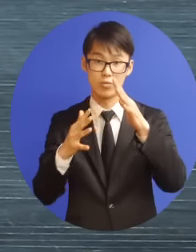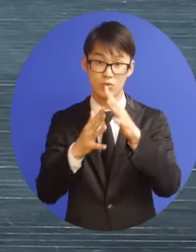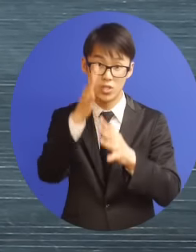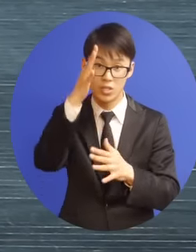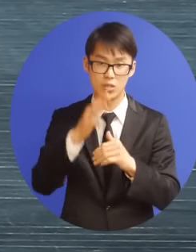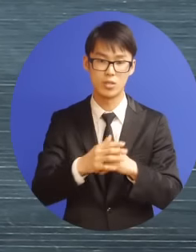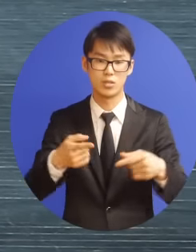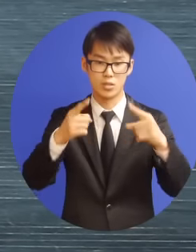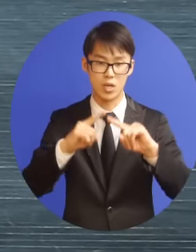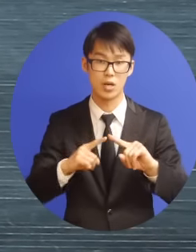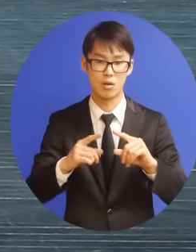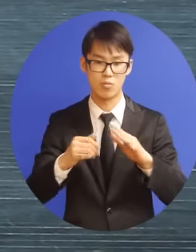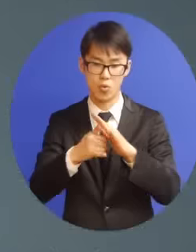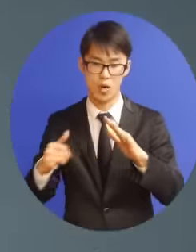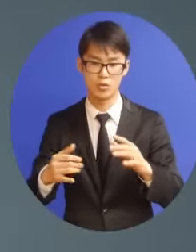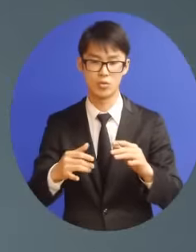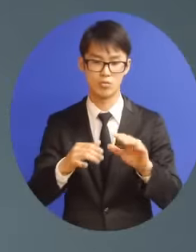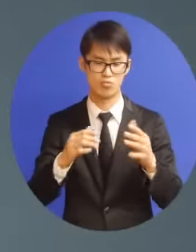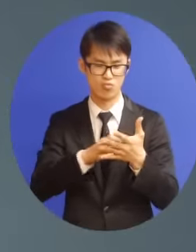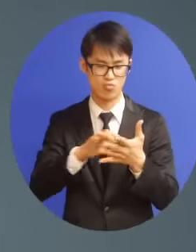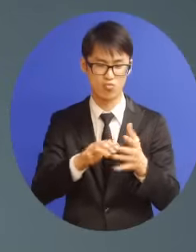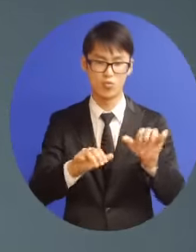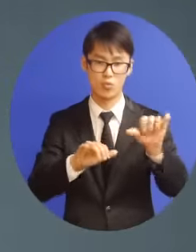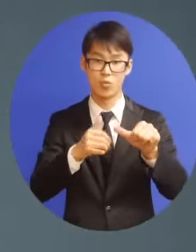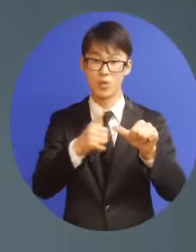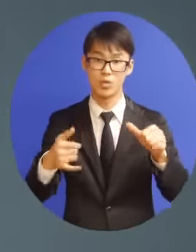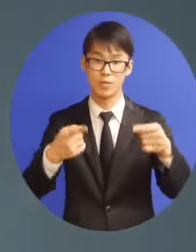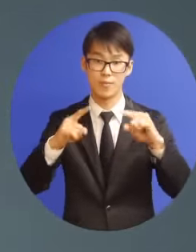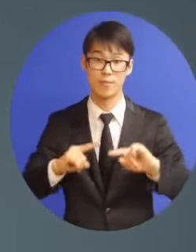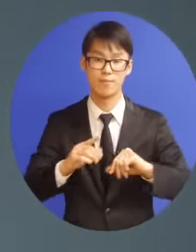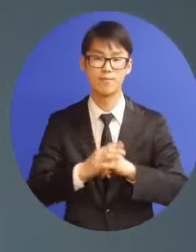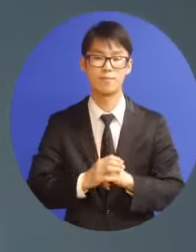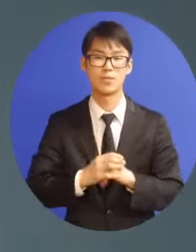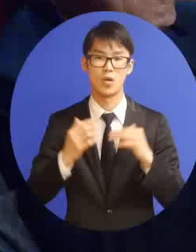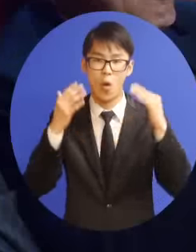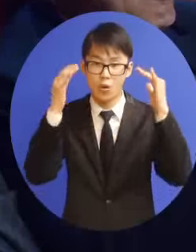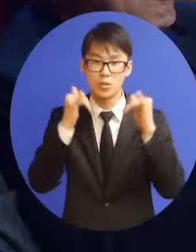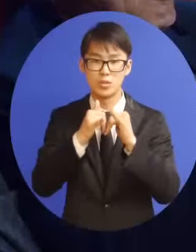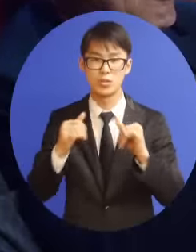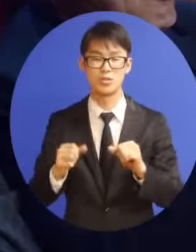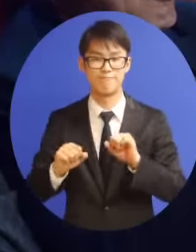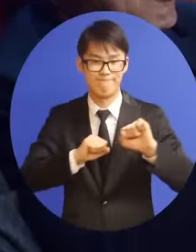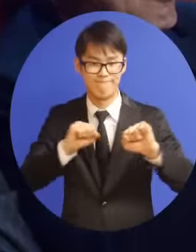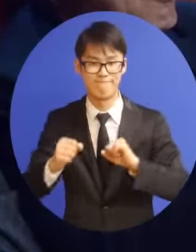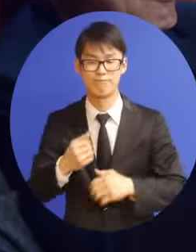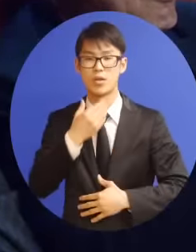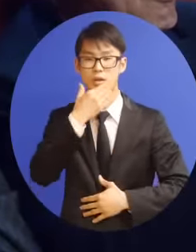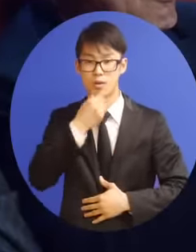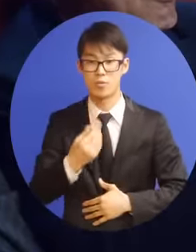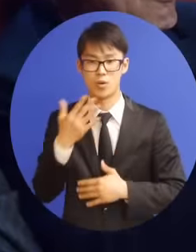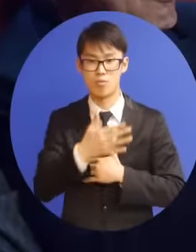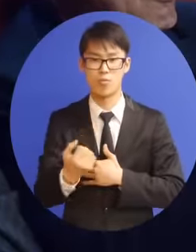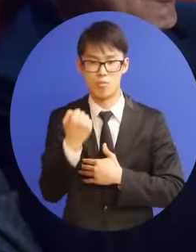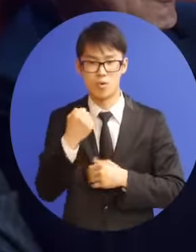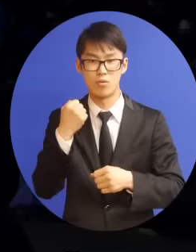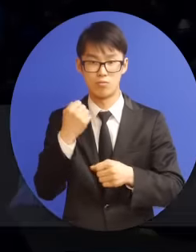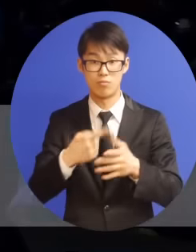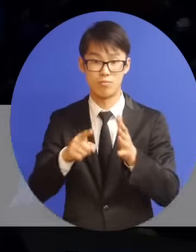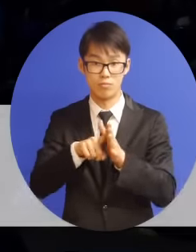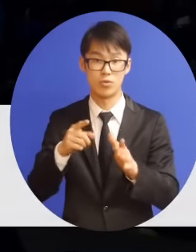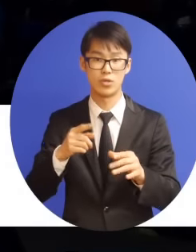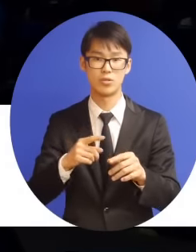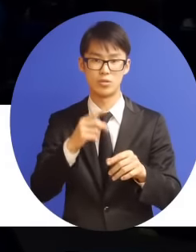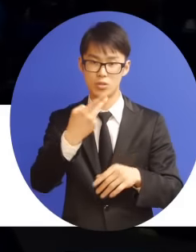공주시는 참가 어르신과 가족 등 500여 명이 참석한 가운데 어르신들의 활기차고 행복한 건강 백세 실천을